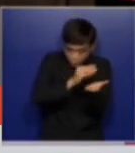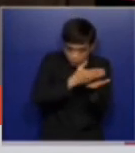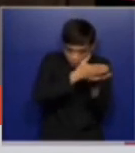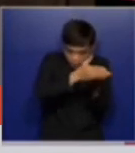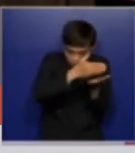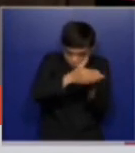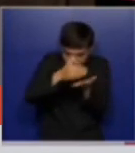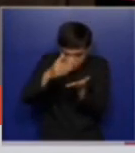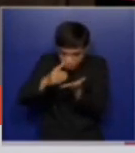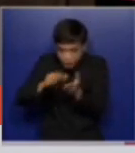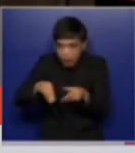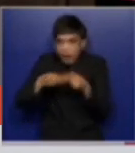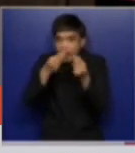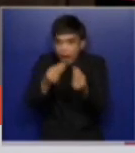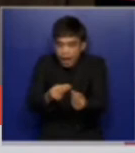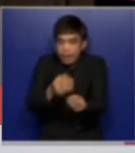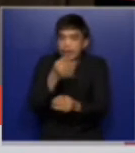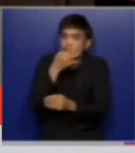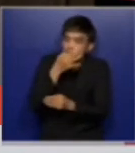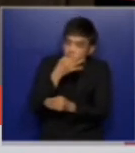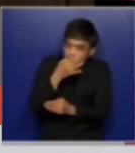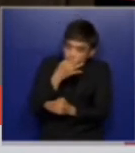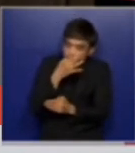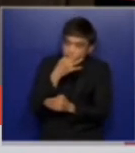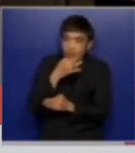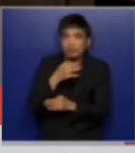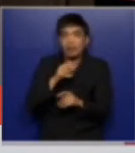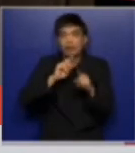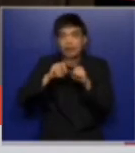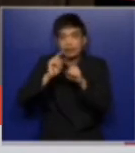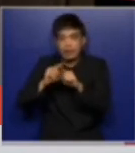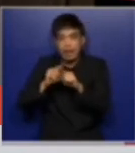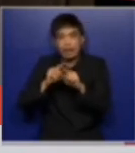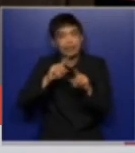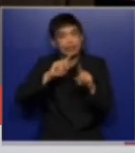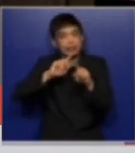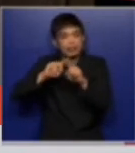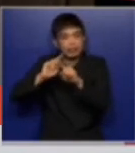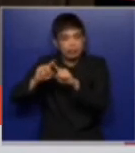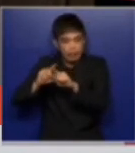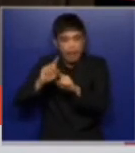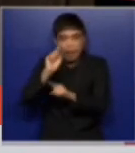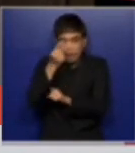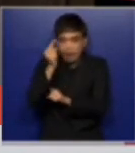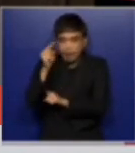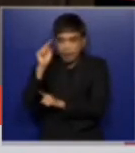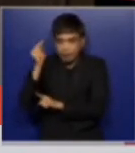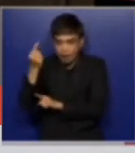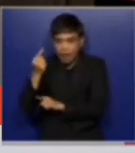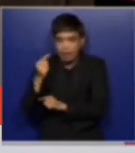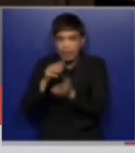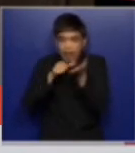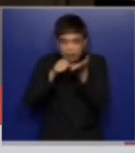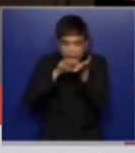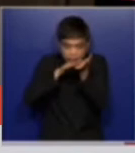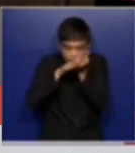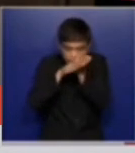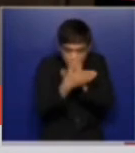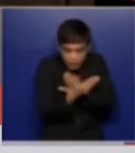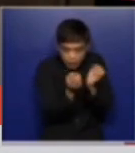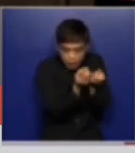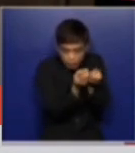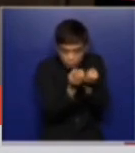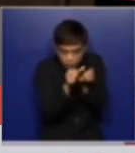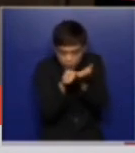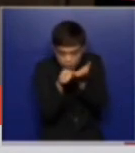านสร้างอาชีพตลอดจนเพิ่มช่องทางการทำมาหากินในรูปแบบใหม่ๆเปลี่ยนวิกฤตของประเทศให้กลาย